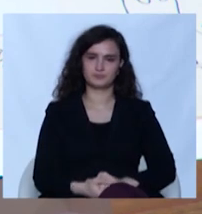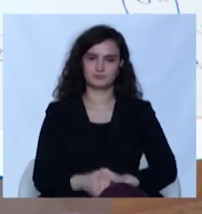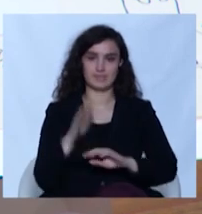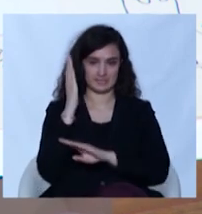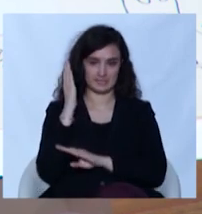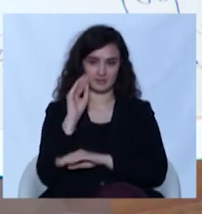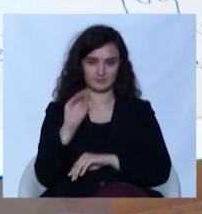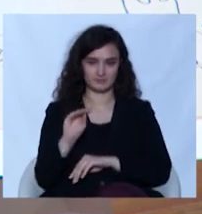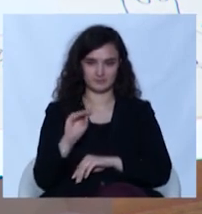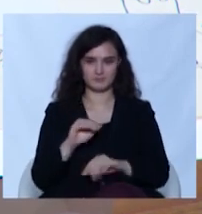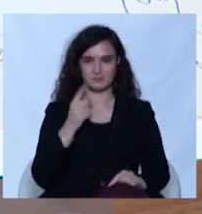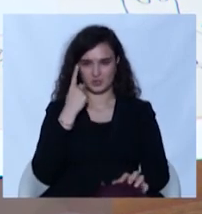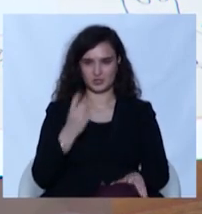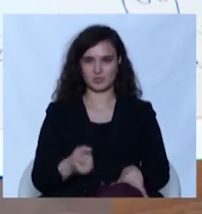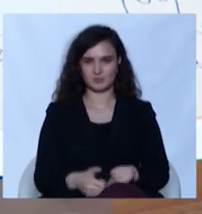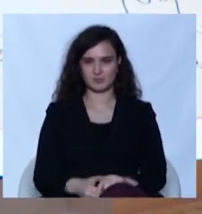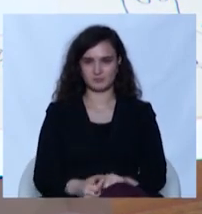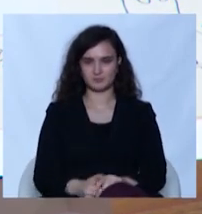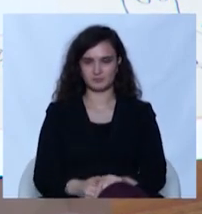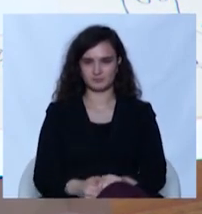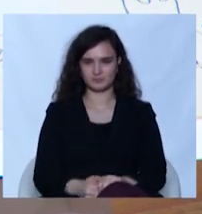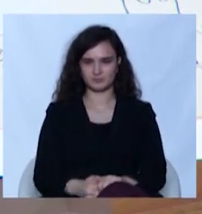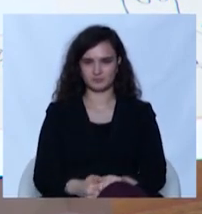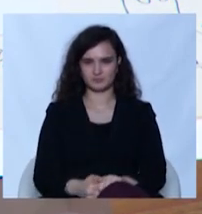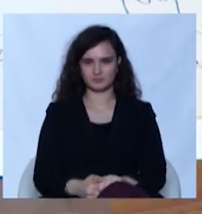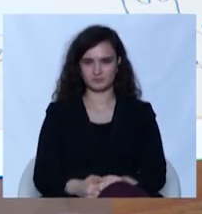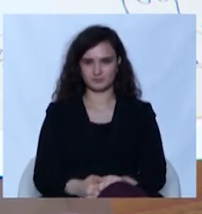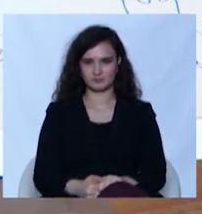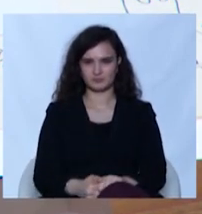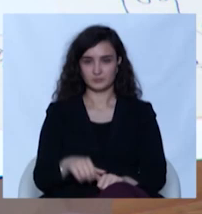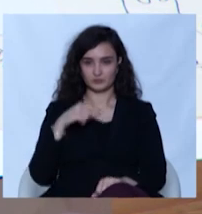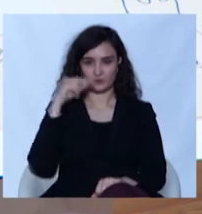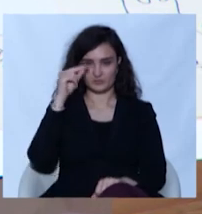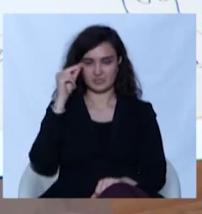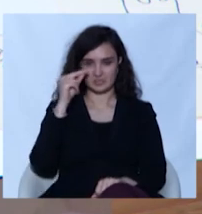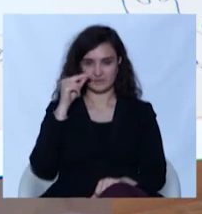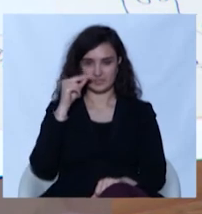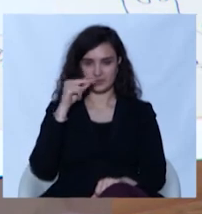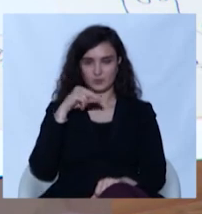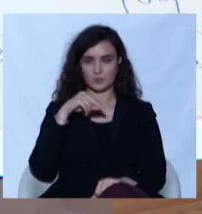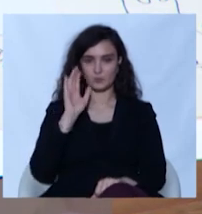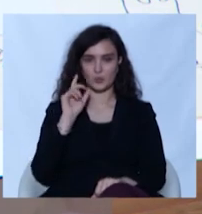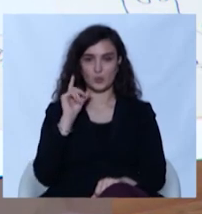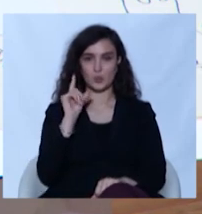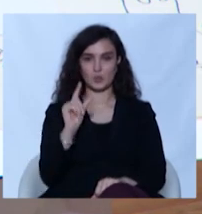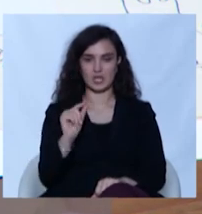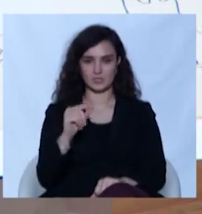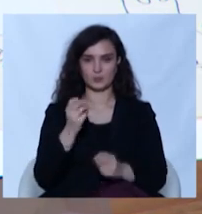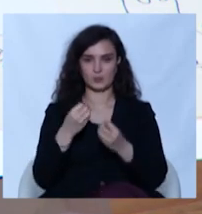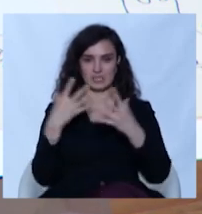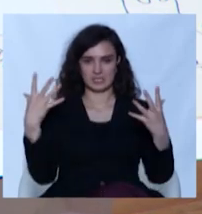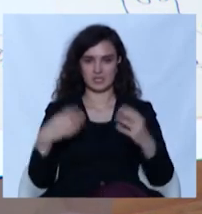ხე. უბრალოდ მინიშნება. გახსოვთ თან ჩვენ ხო ვისწავლეთ ესეც, რომ რაც უფრო უკან არის, უფრო და უფრო